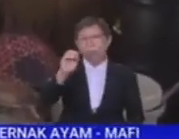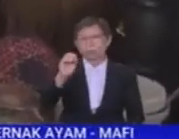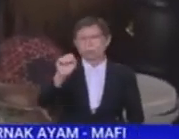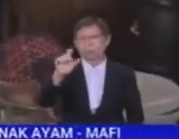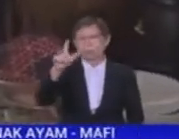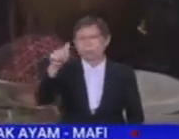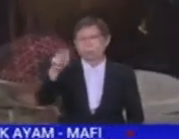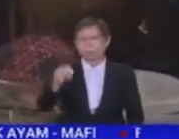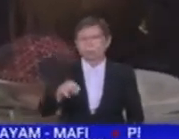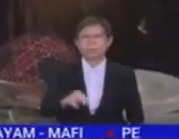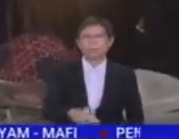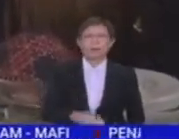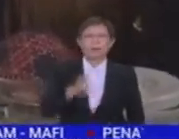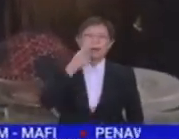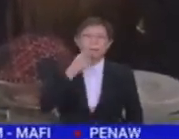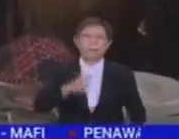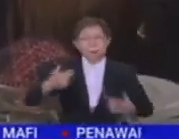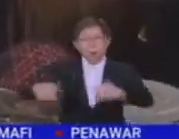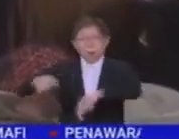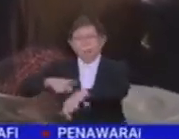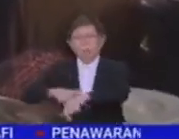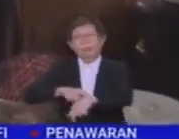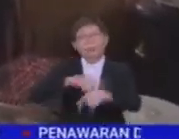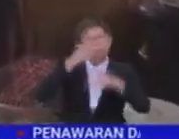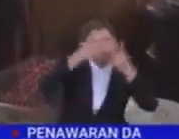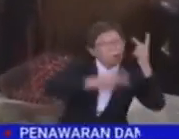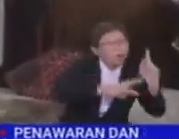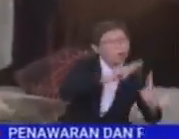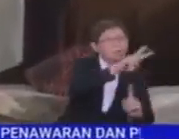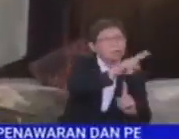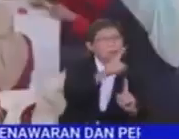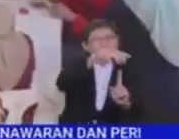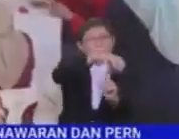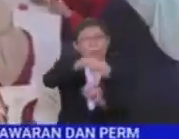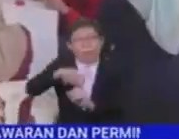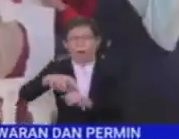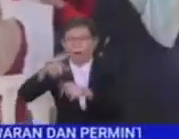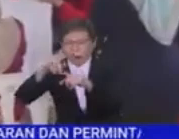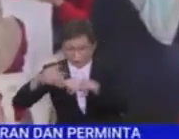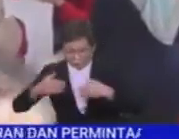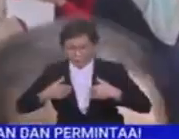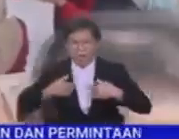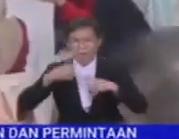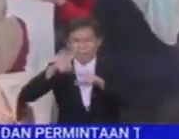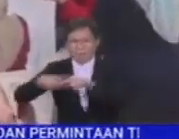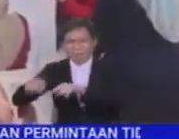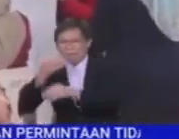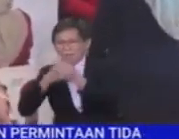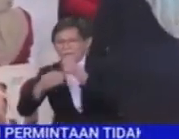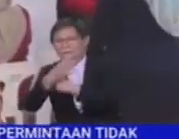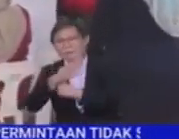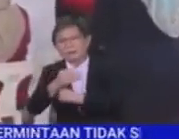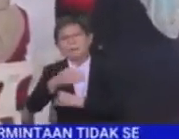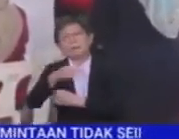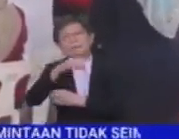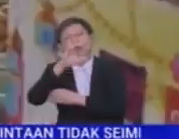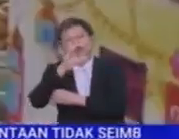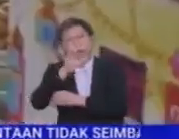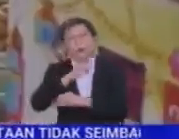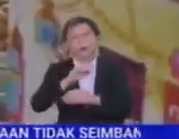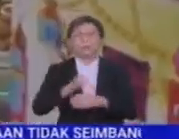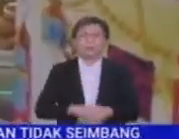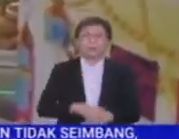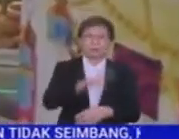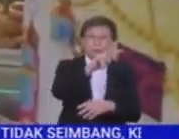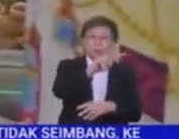Tan Sri Anwar turut meluangkan masa melawat 21 gerai yang menyajikan pelbagai hidangan makanan dan minuman. Pada majlis sama, 24